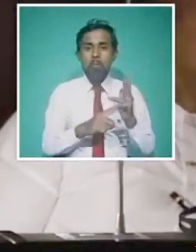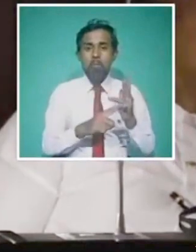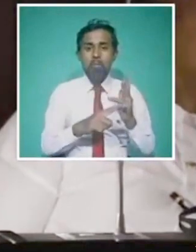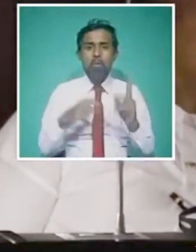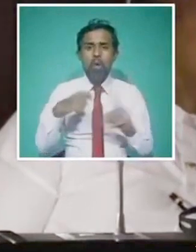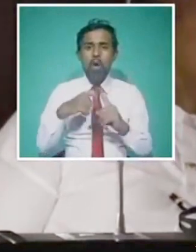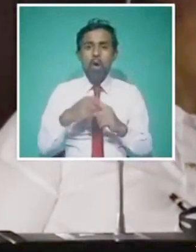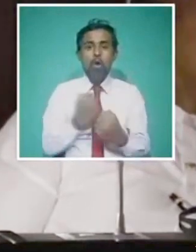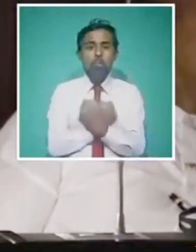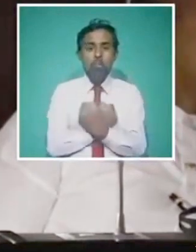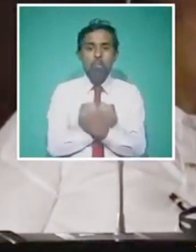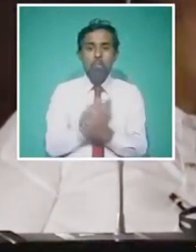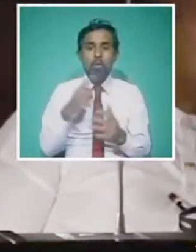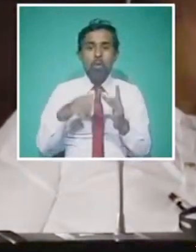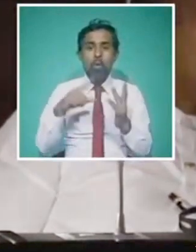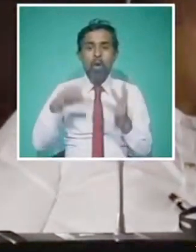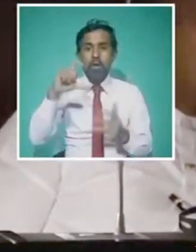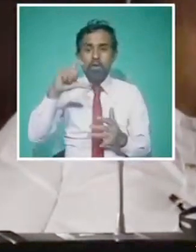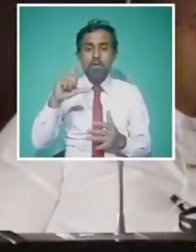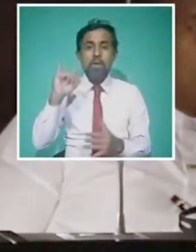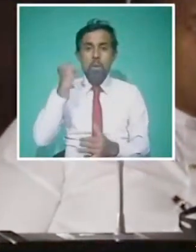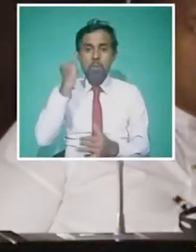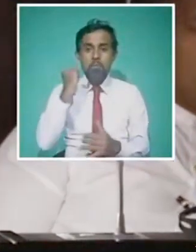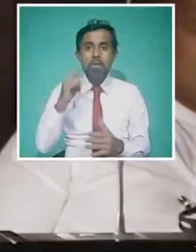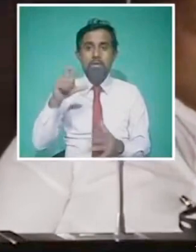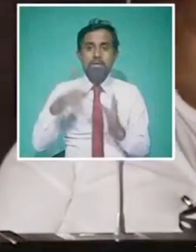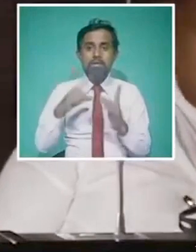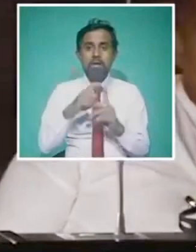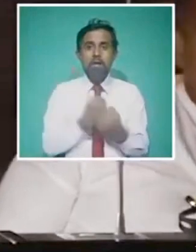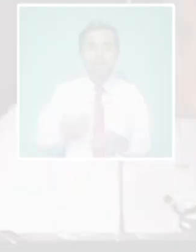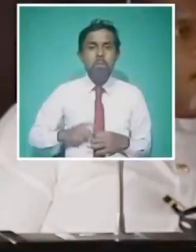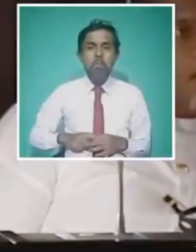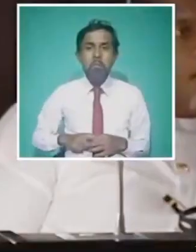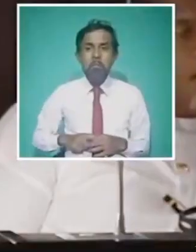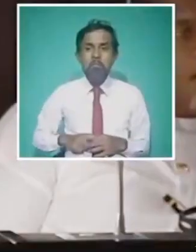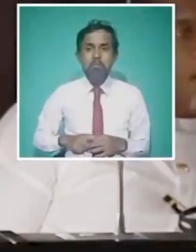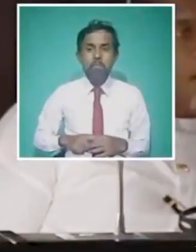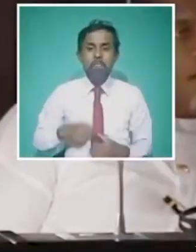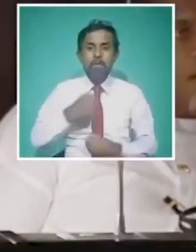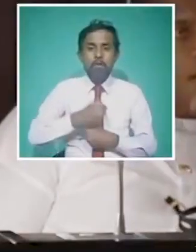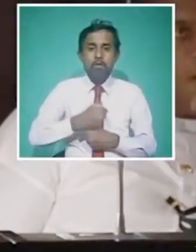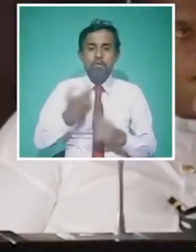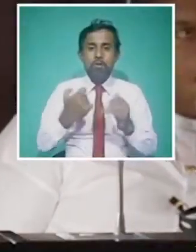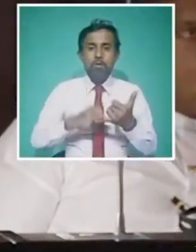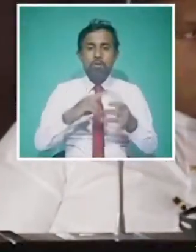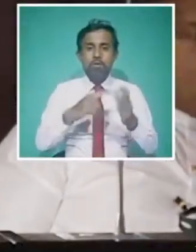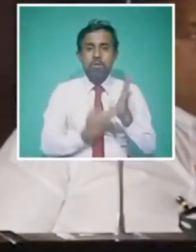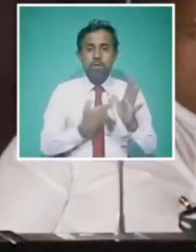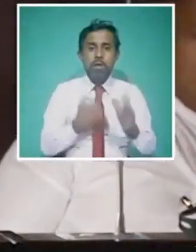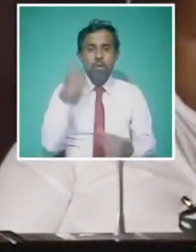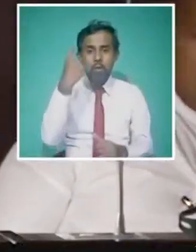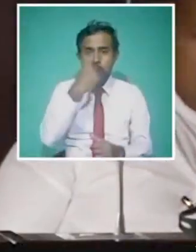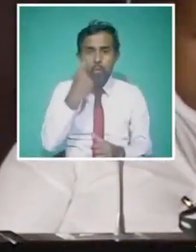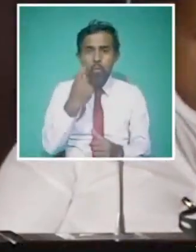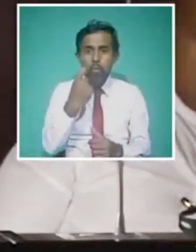කුඩියේ පොලිසියේ ඉන්න OIC මහත්තයා තවම CID එකේ අත්අඩංගුවට ඉන්නවා. ආණ්ඩුව සාරා ජෙස්මින්ව හොයනවට